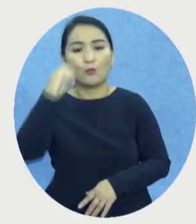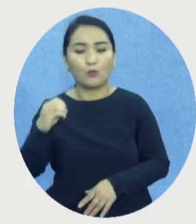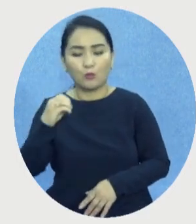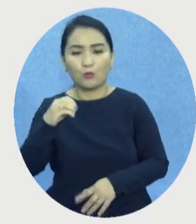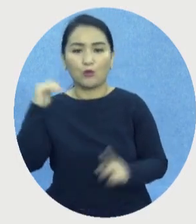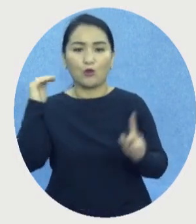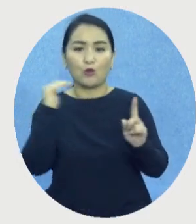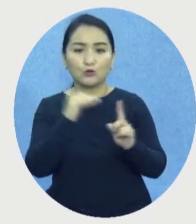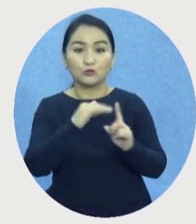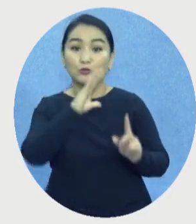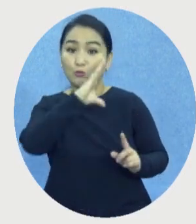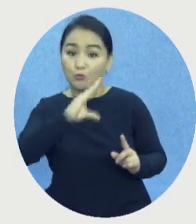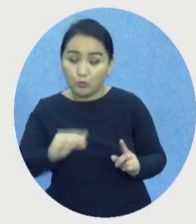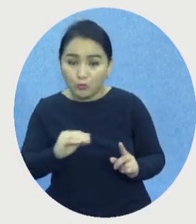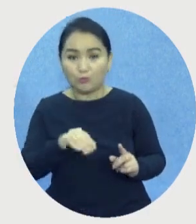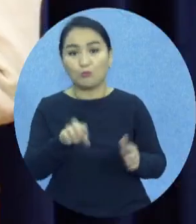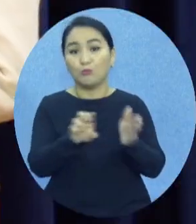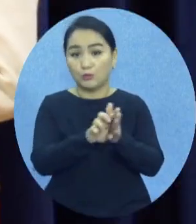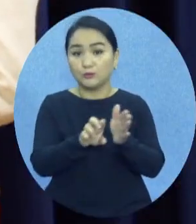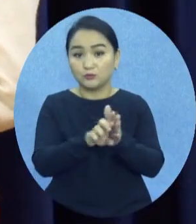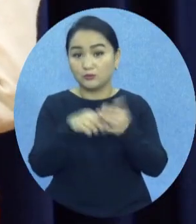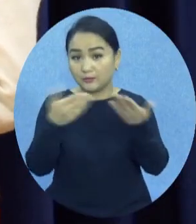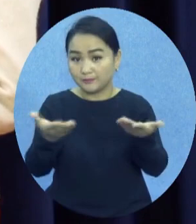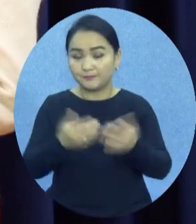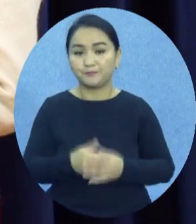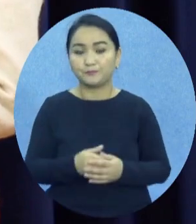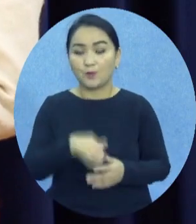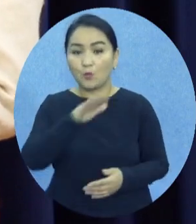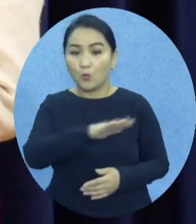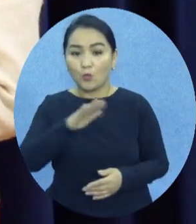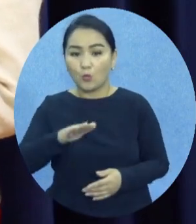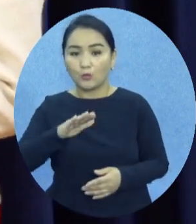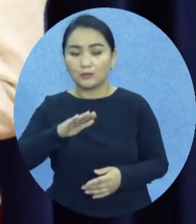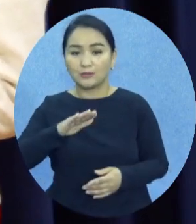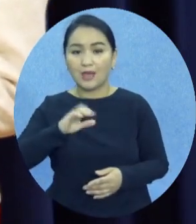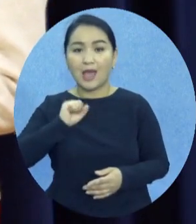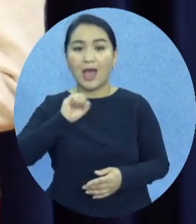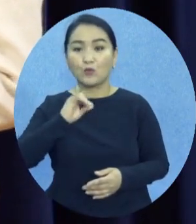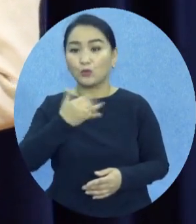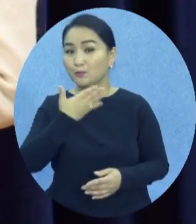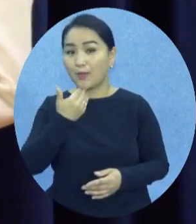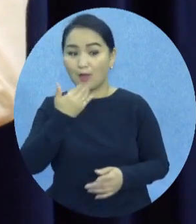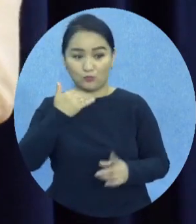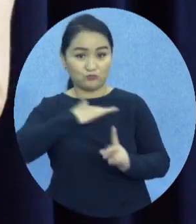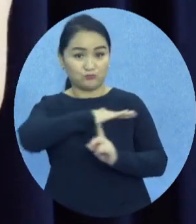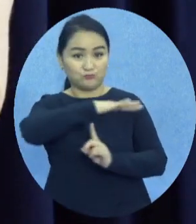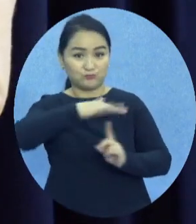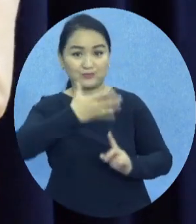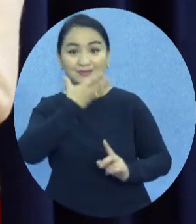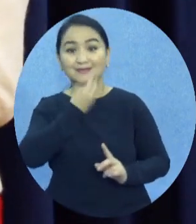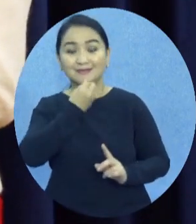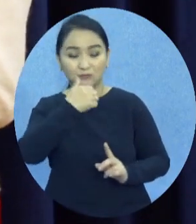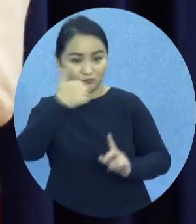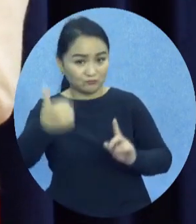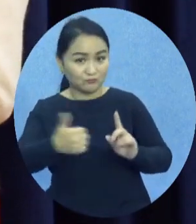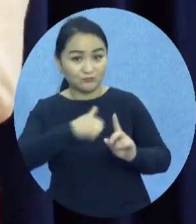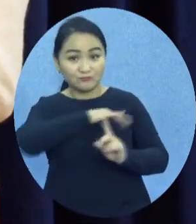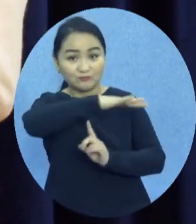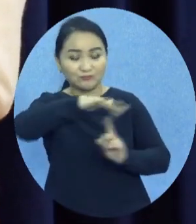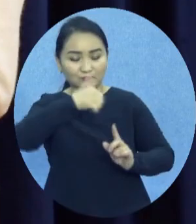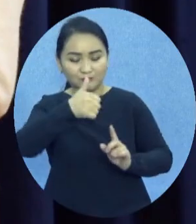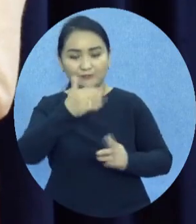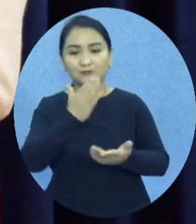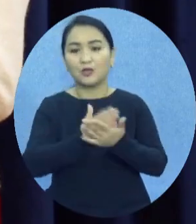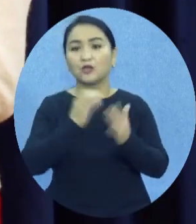гэдгийг ард иргэд анхаарах хэрэгтэй. Хүүхэд аюулгүй орчинд байх нь те тэврийн хэрэгсэлдээр зориултын хамгаалтын